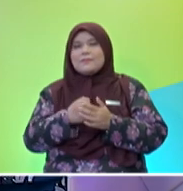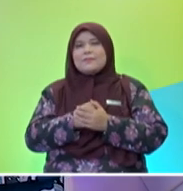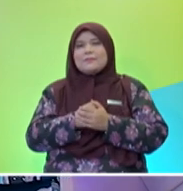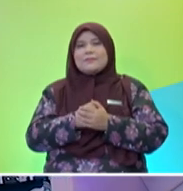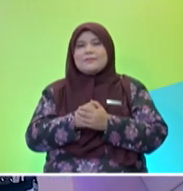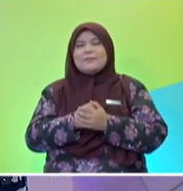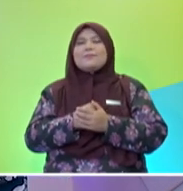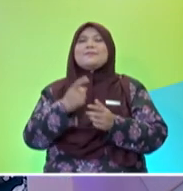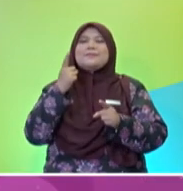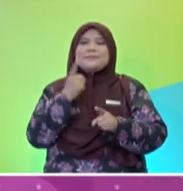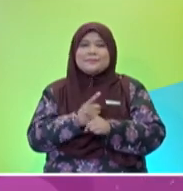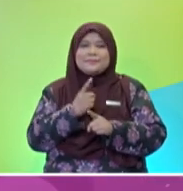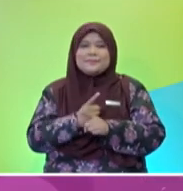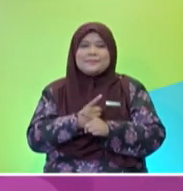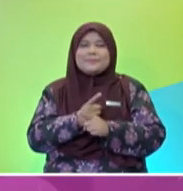betul